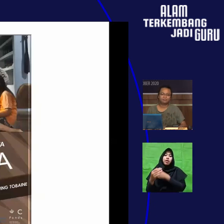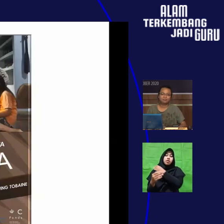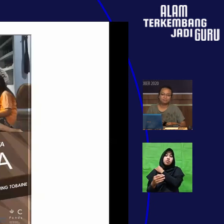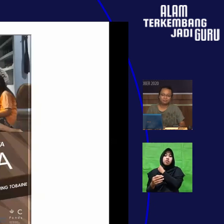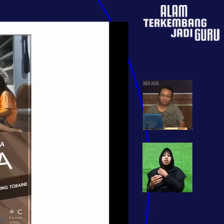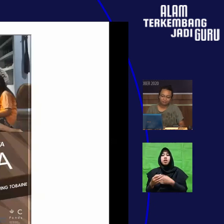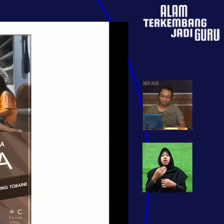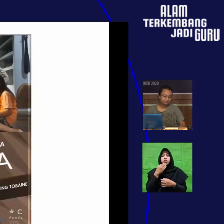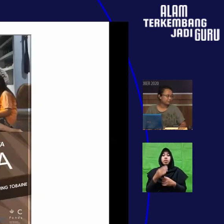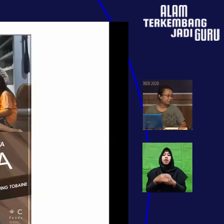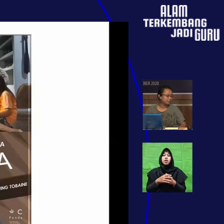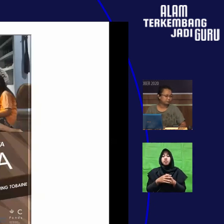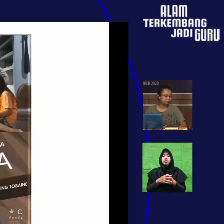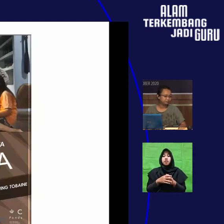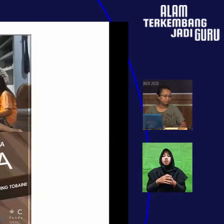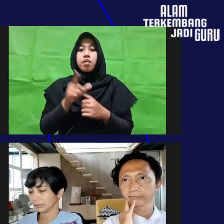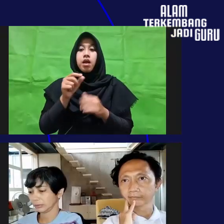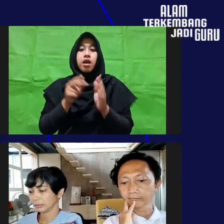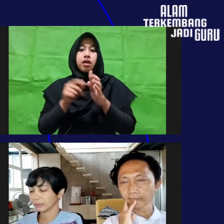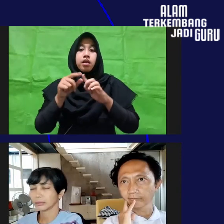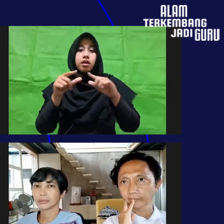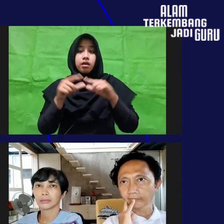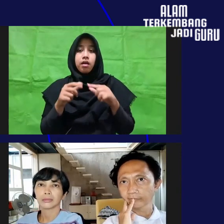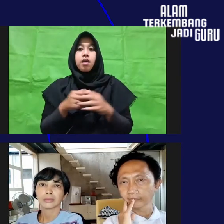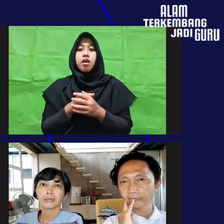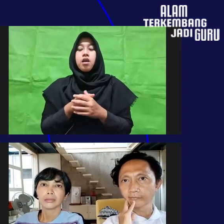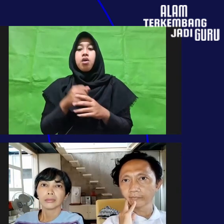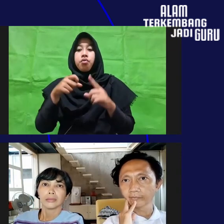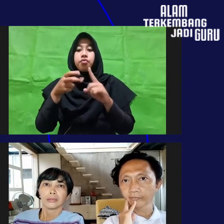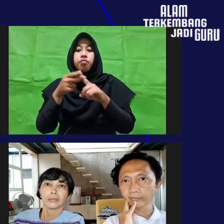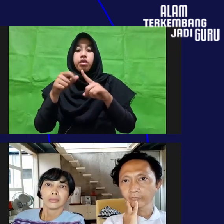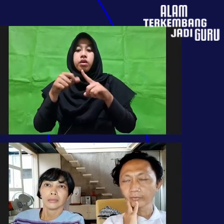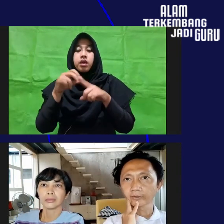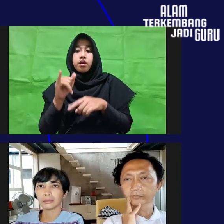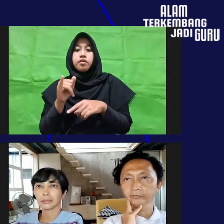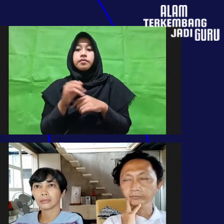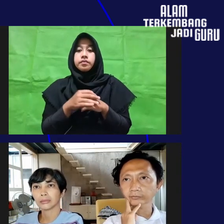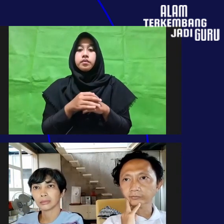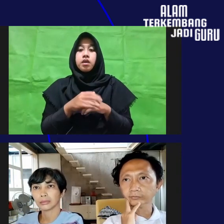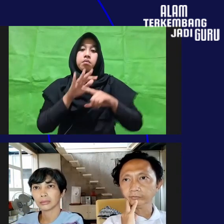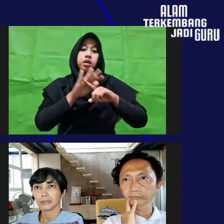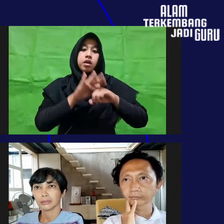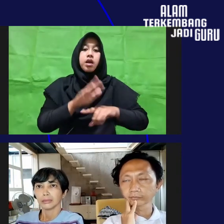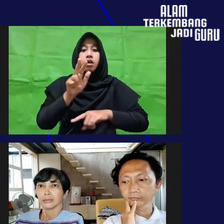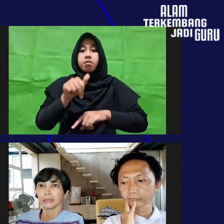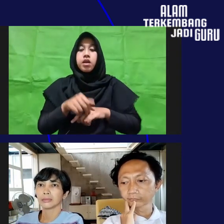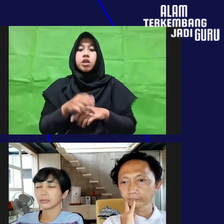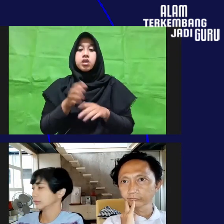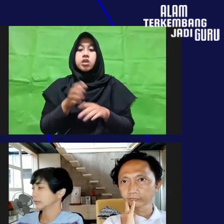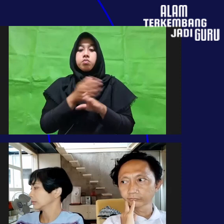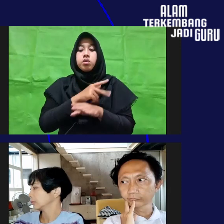Mbak Linda dan Mas Sigri yang menekankan kembali sebelum kita berdiskusi panjang-panjang